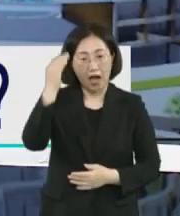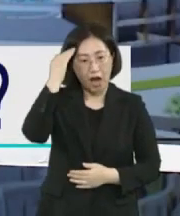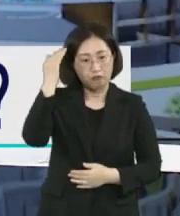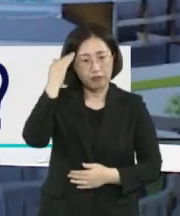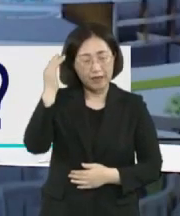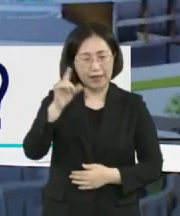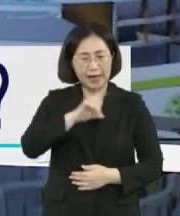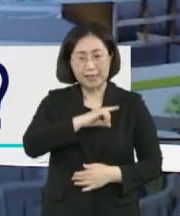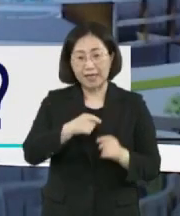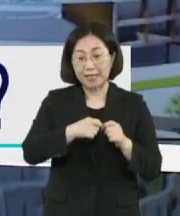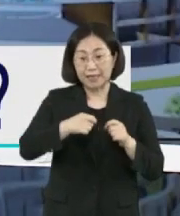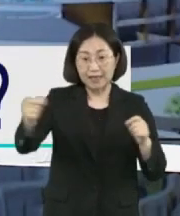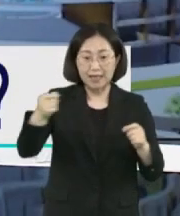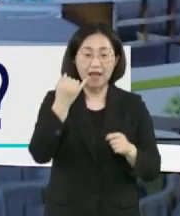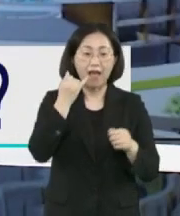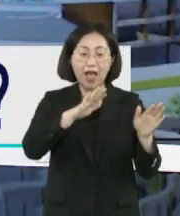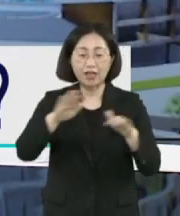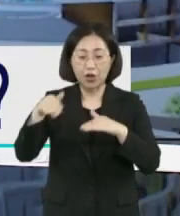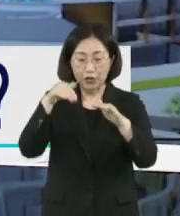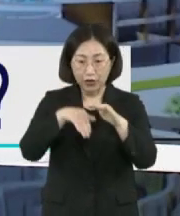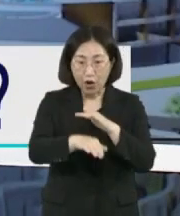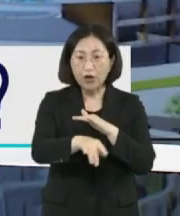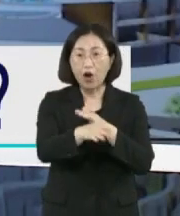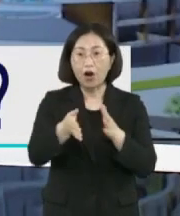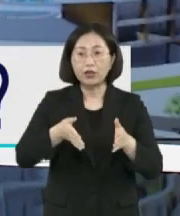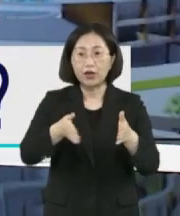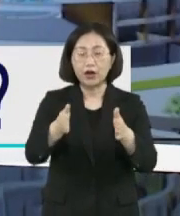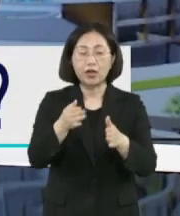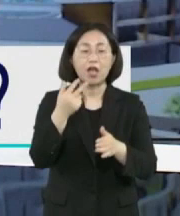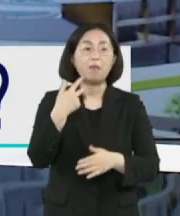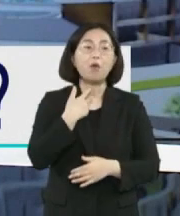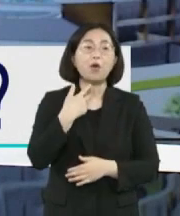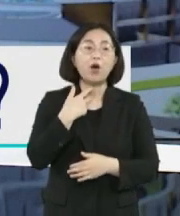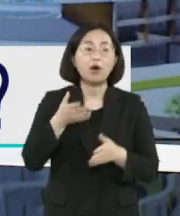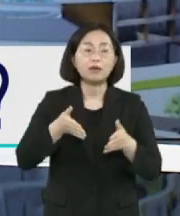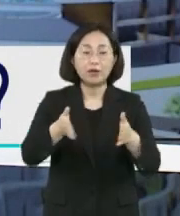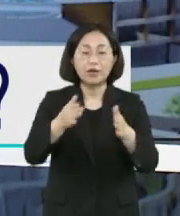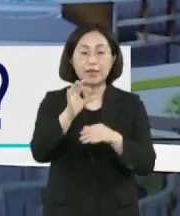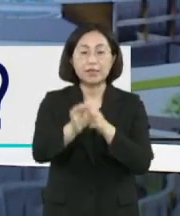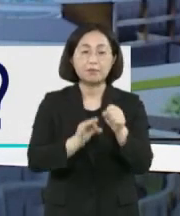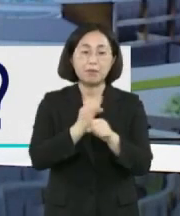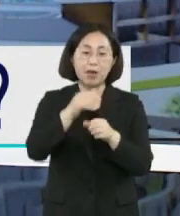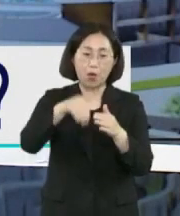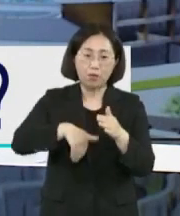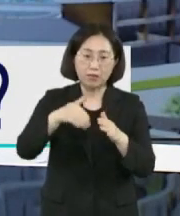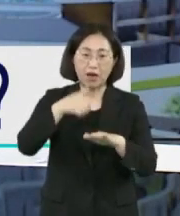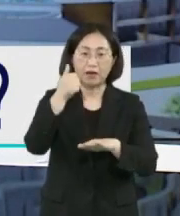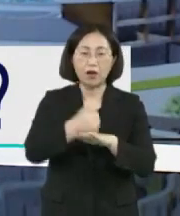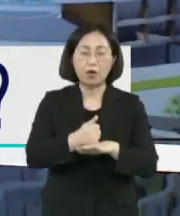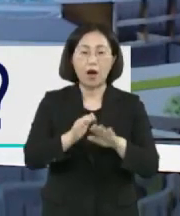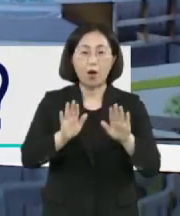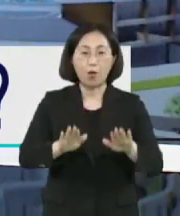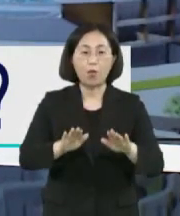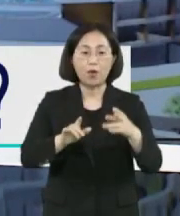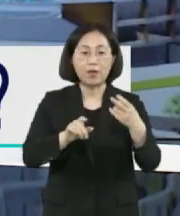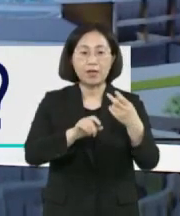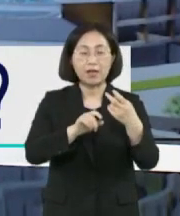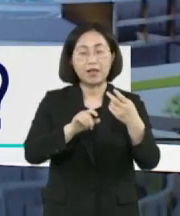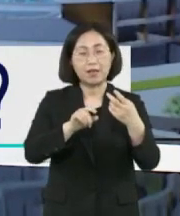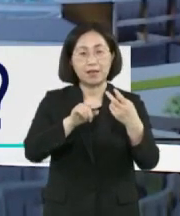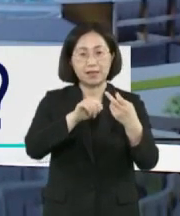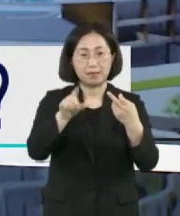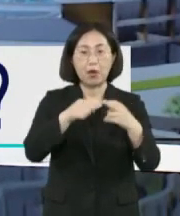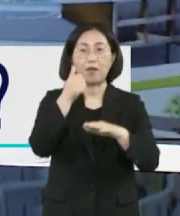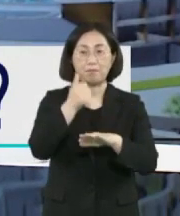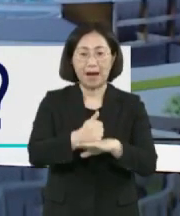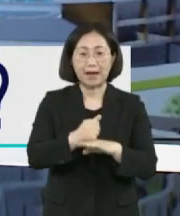국내에서 가장 긴 해저 터널인 보령 해저 터널이 10여 년에 걸친 공사 끝에 올 연말 개통됩니다. 해저 터널이